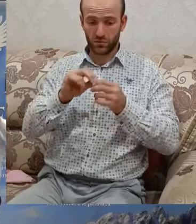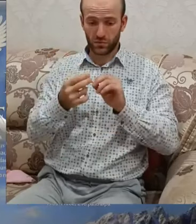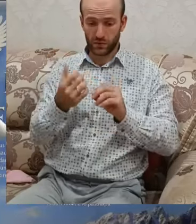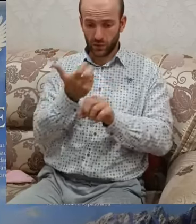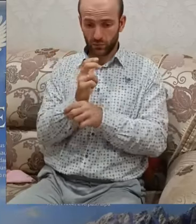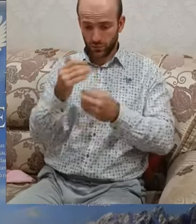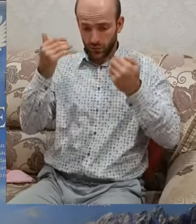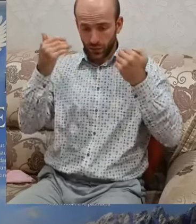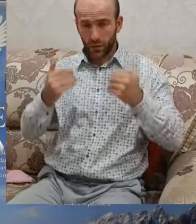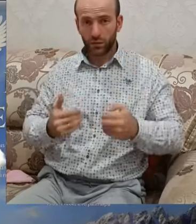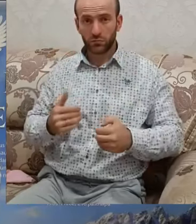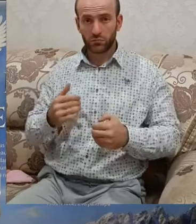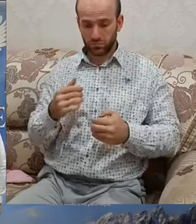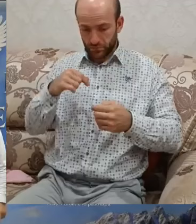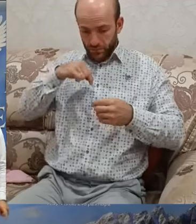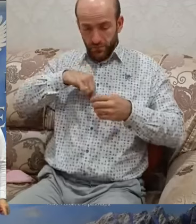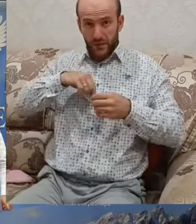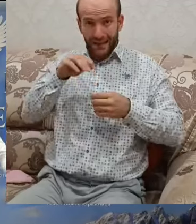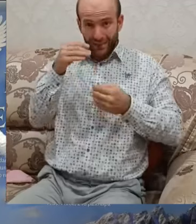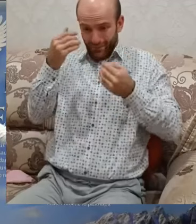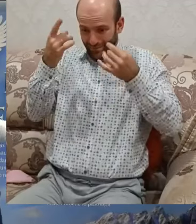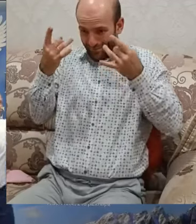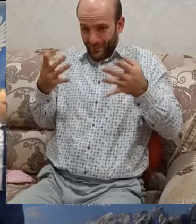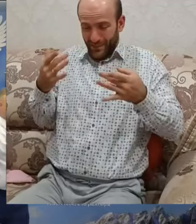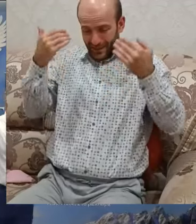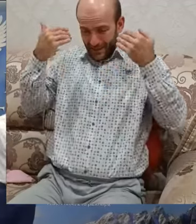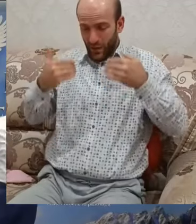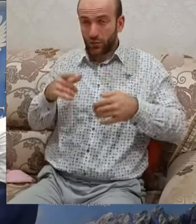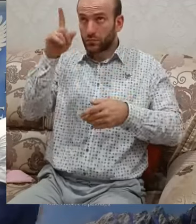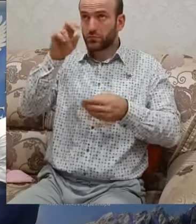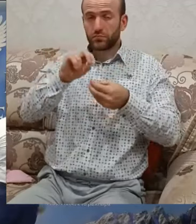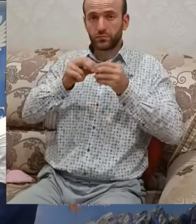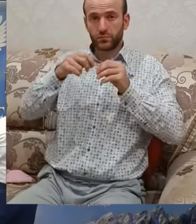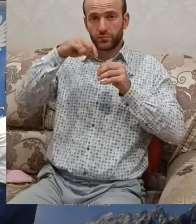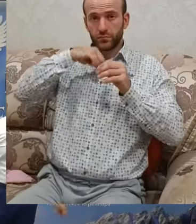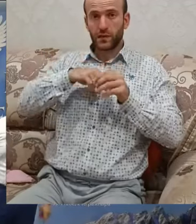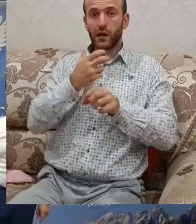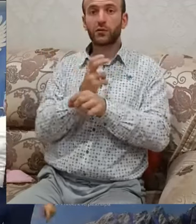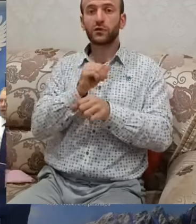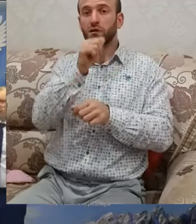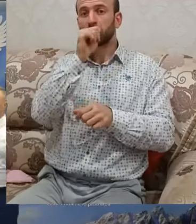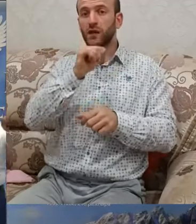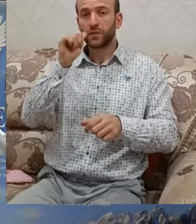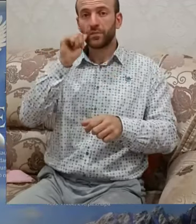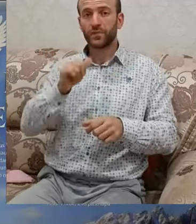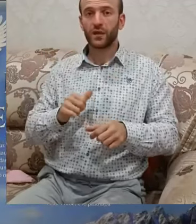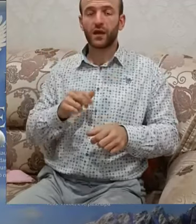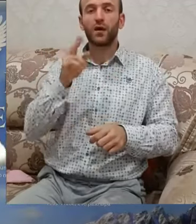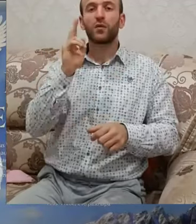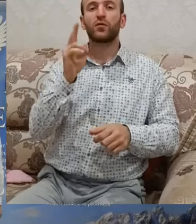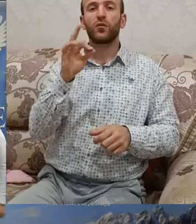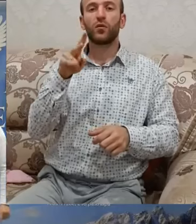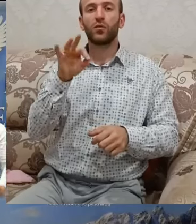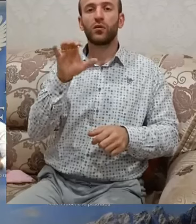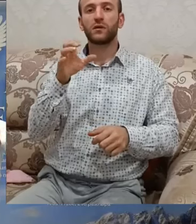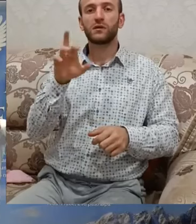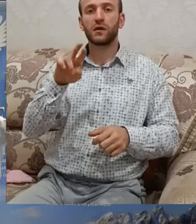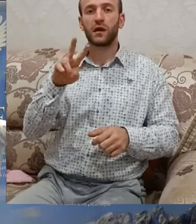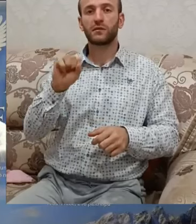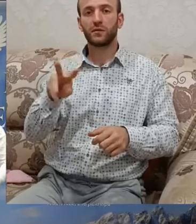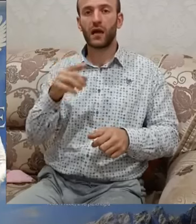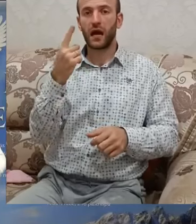yra paslaptis. А это тайна. Колосечем 1:27. Колосянам 1:27. Христос мумися. Христос в